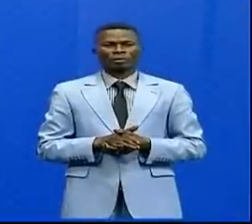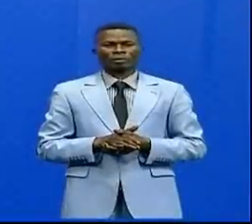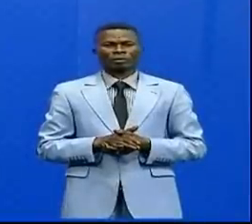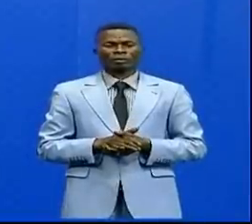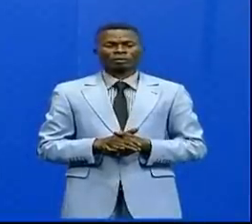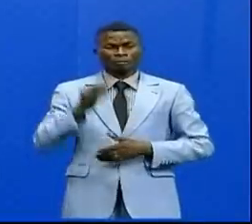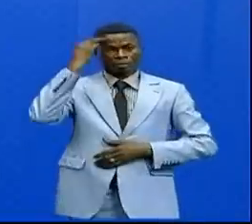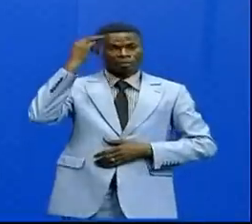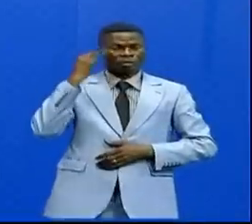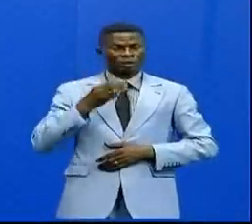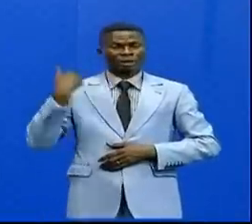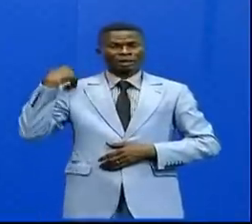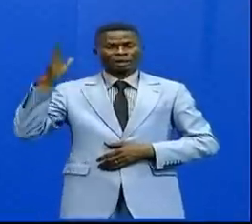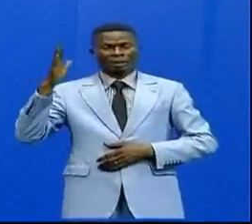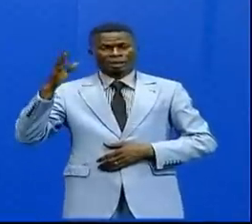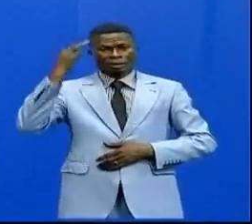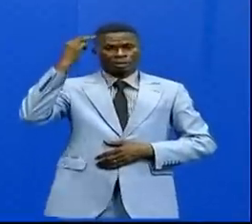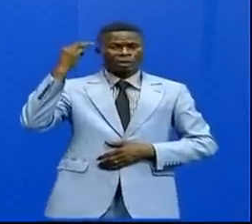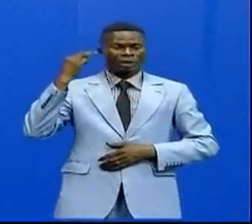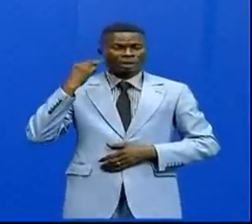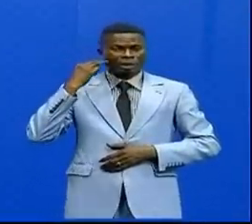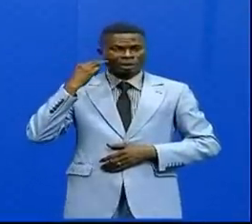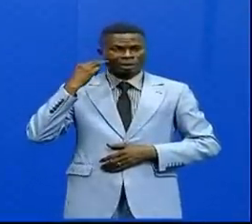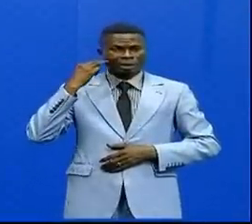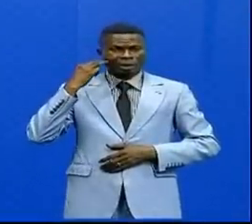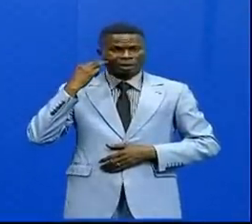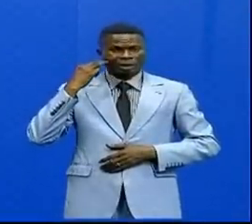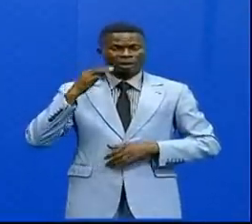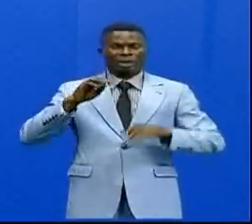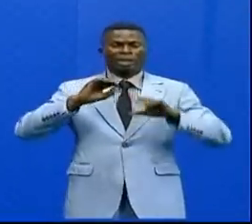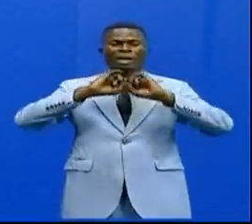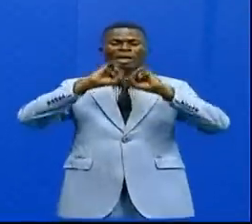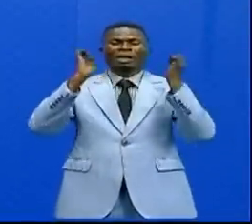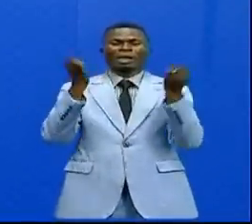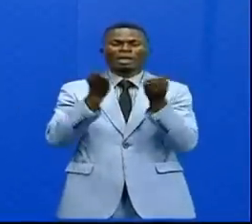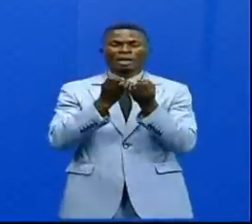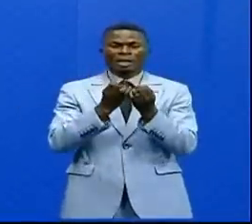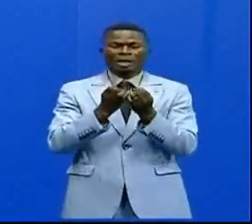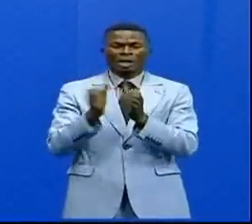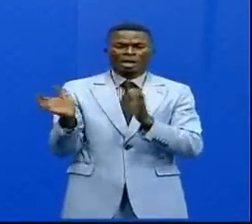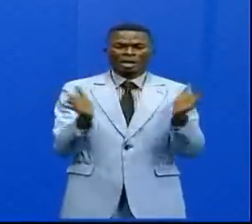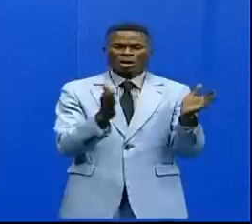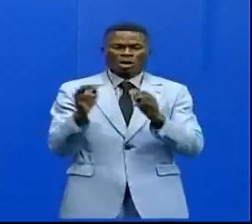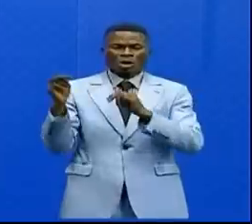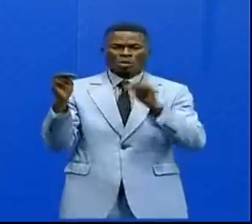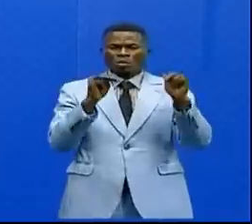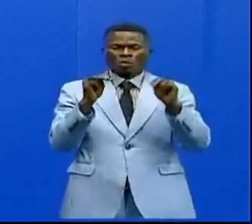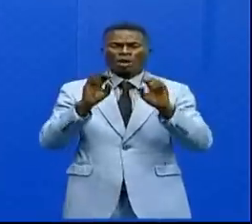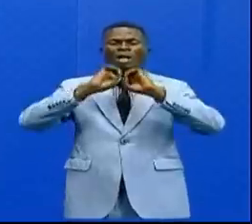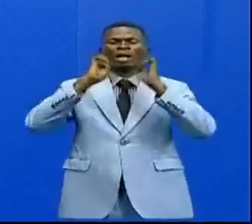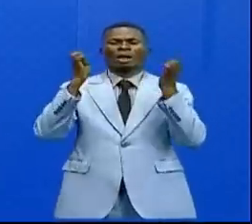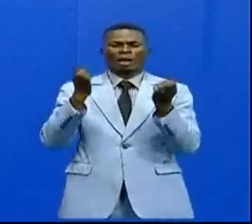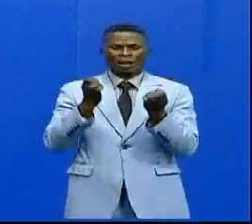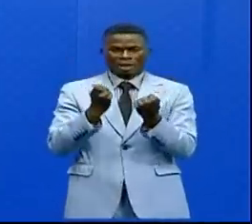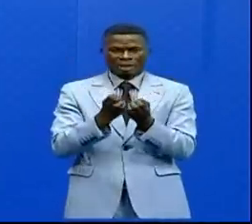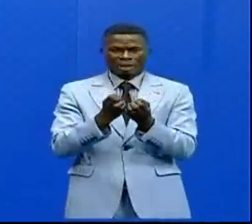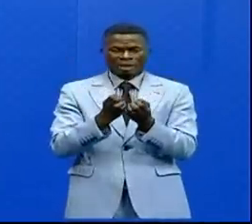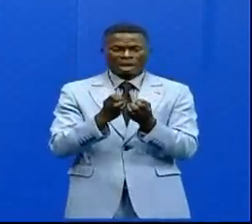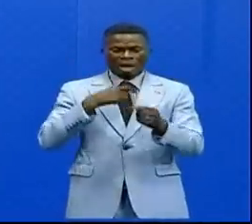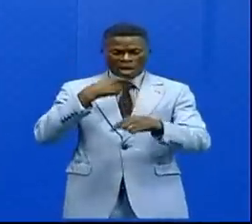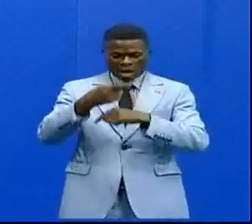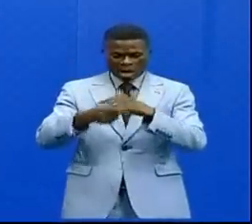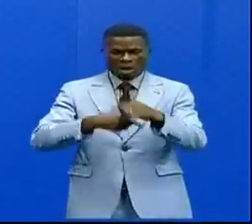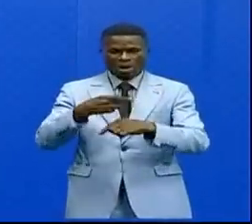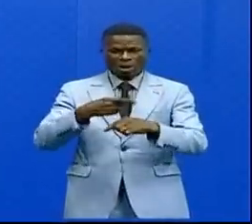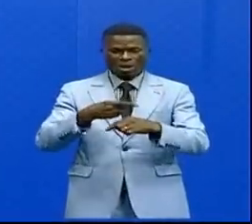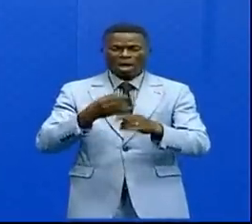Le ministre d'État, ministre de l'Entrepreneuriat, Petite et Moyenne Entreprise, a commencé